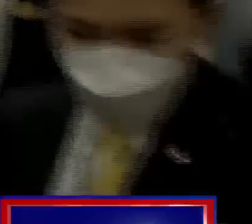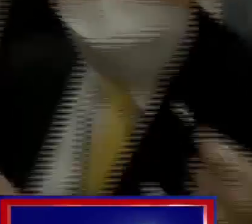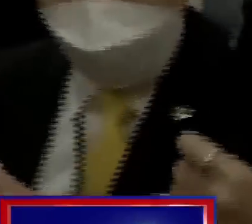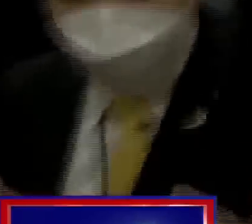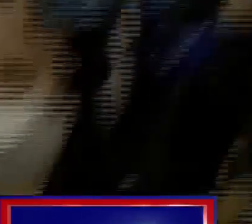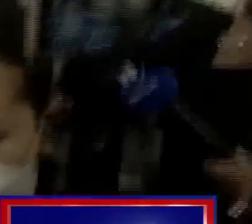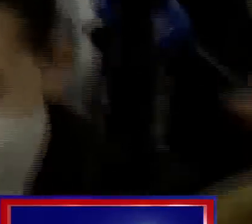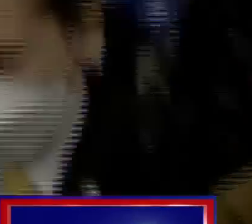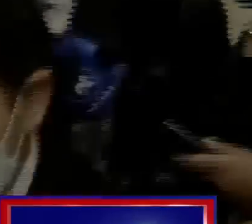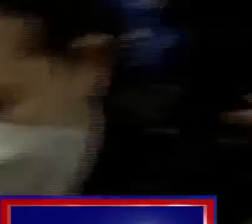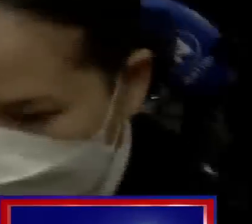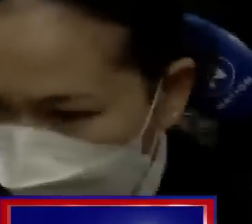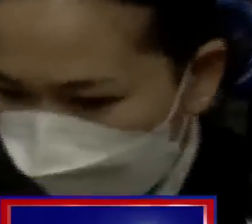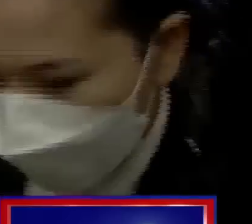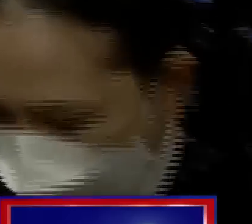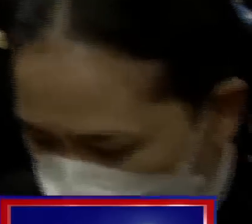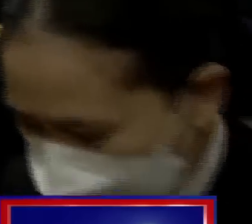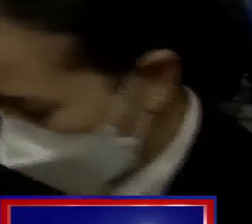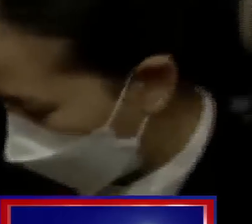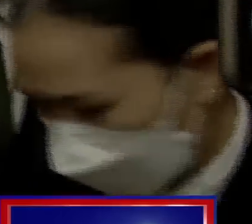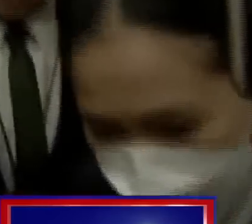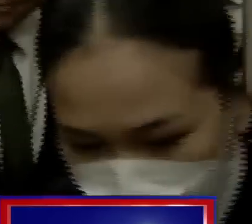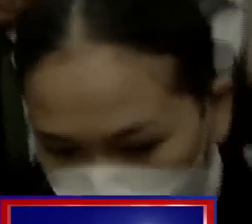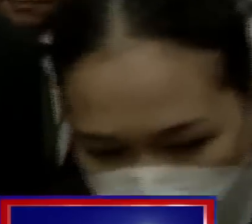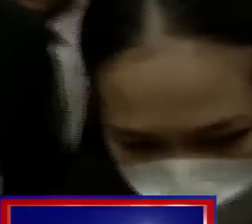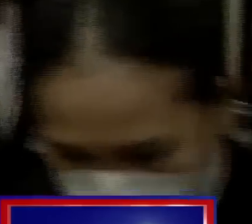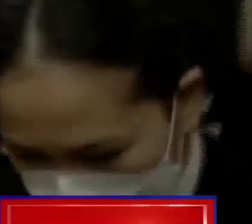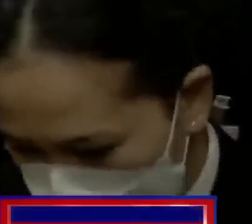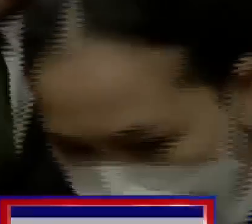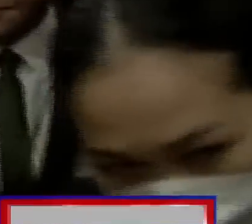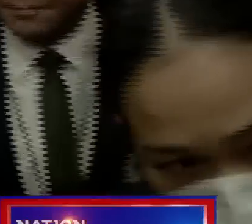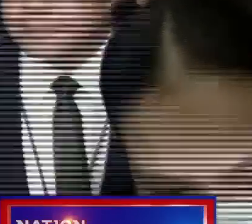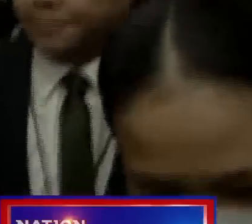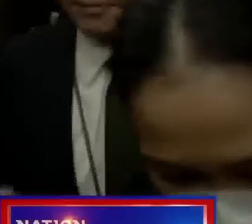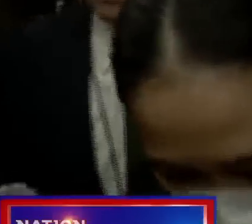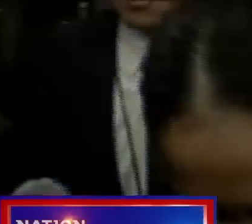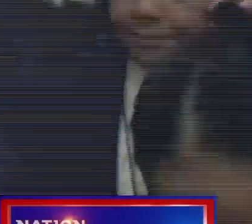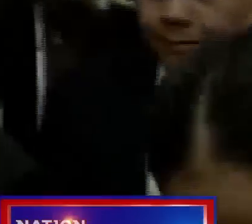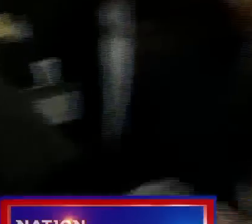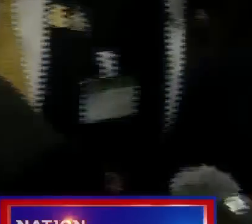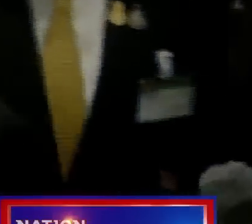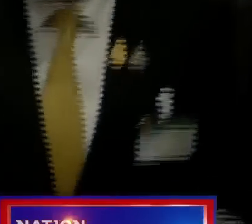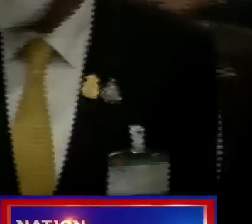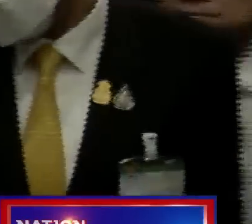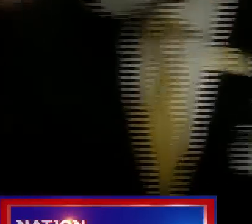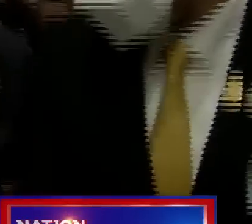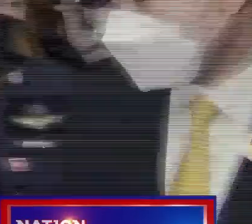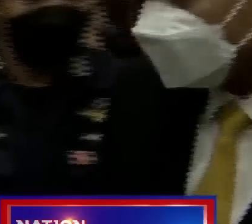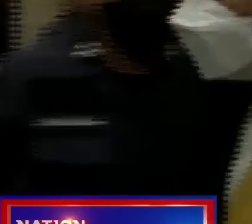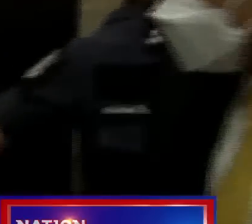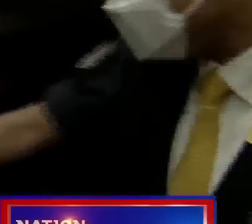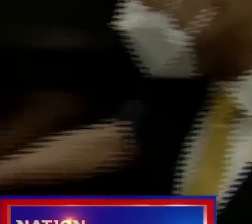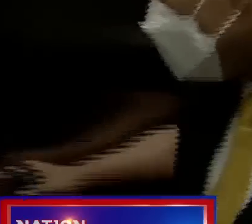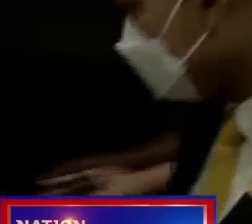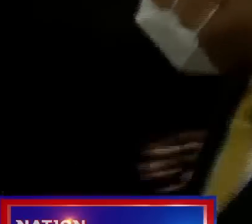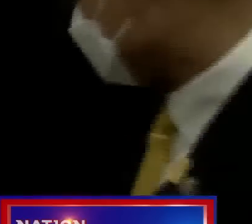ประยุทธ์บอกว่าก็ชี้แจงไปแล้วนี่นักข่าวเลยซักต่อว่ากรณีมีการนำภาพถ่ายกลุ่มทุนจีนสีเทามาเชื่อมโยงและ